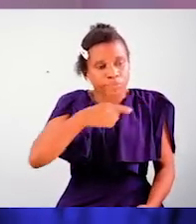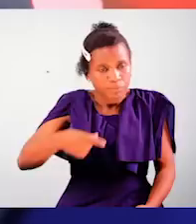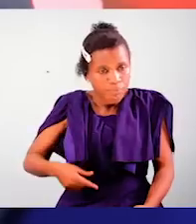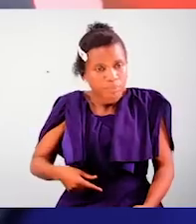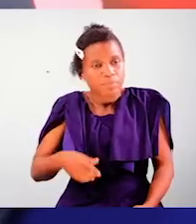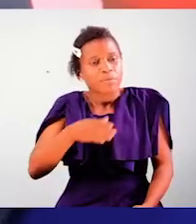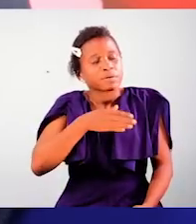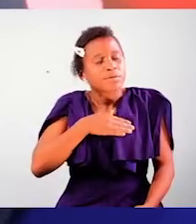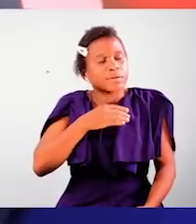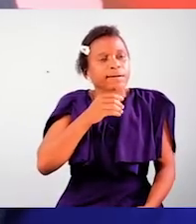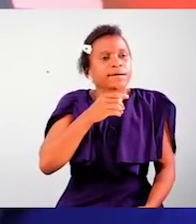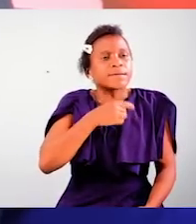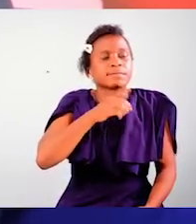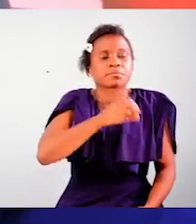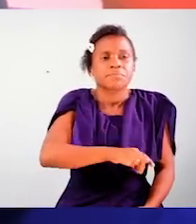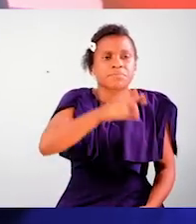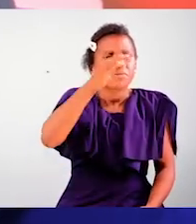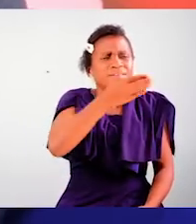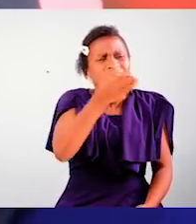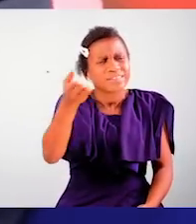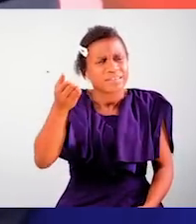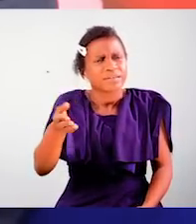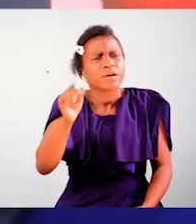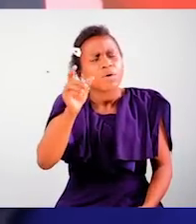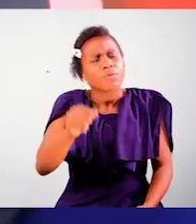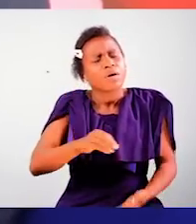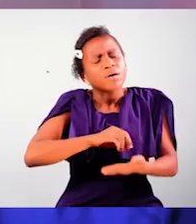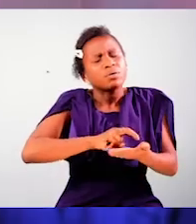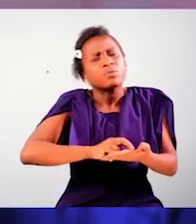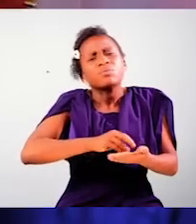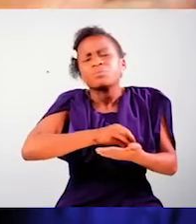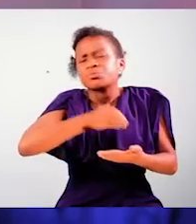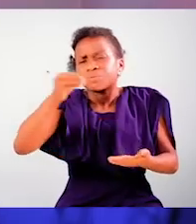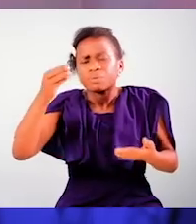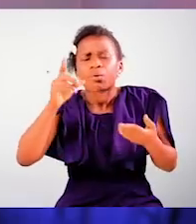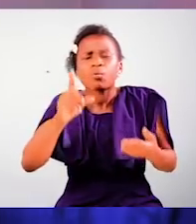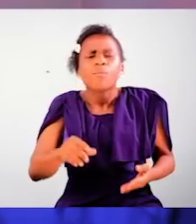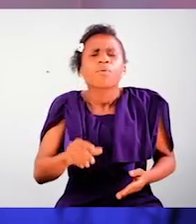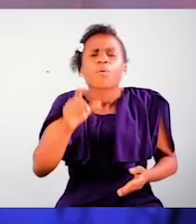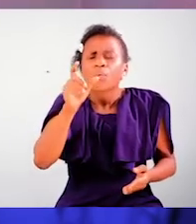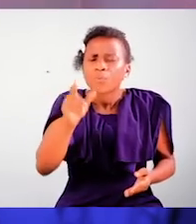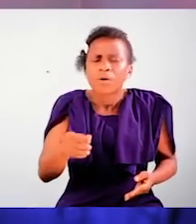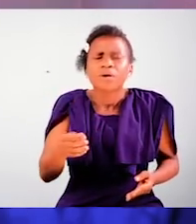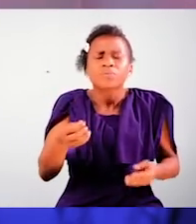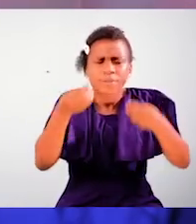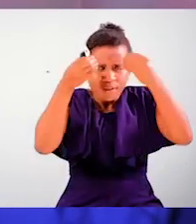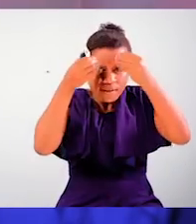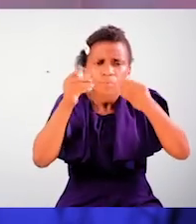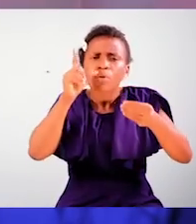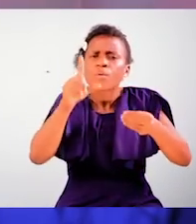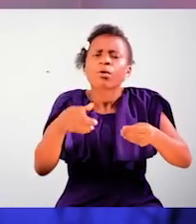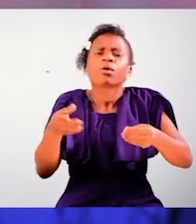hawawezi wanahitajiwa kuondolewa wakae vijana ambao wako wasomi wengi tu. Wako vijana mimi wamekuja mpaka ofisini ana masters, anakuja kuomba